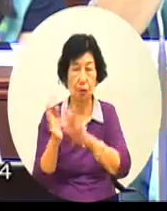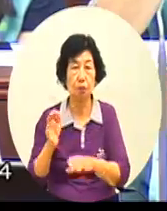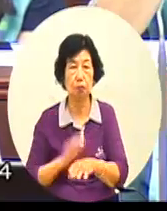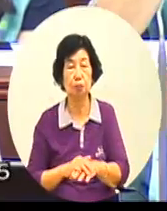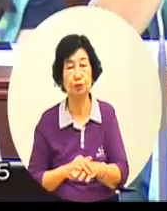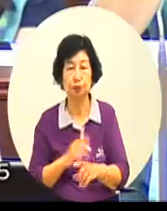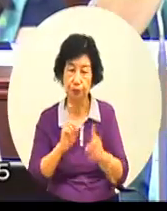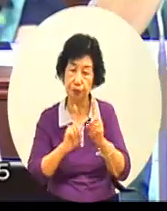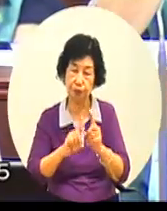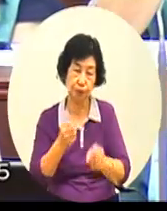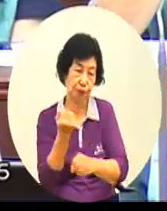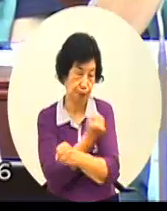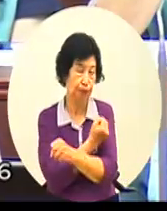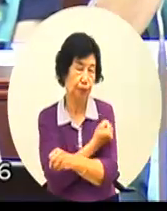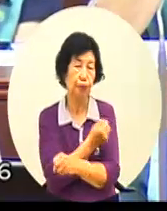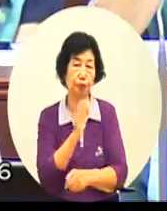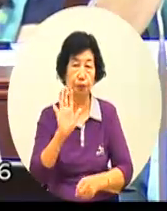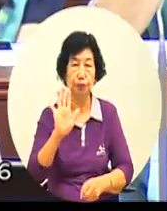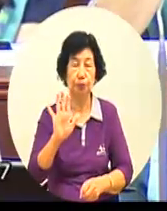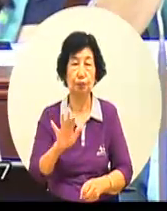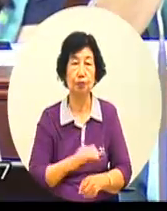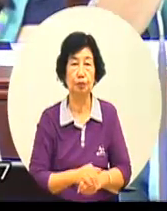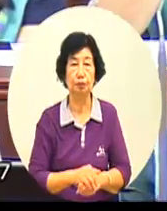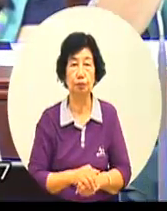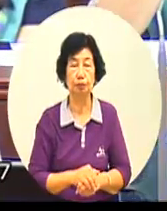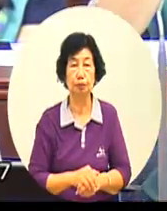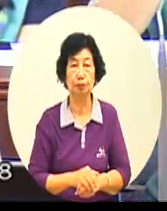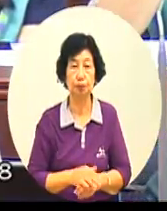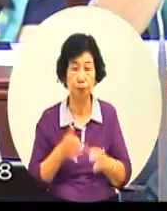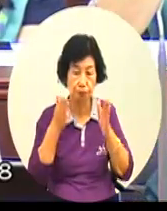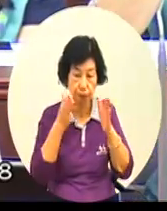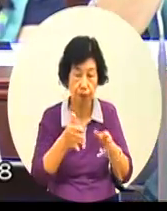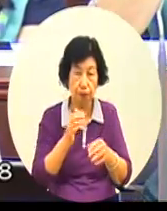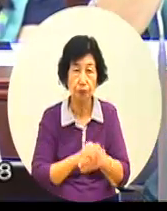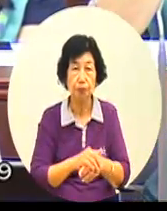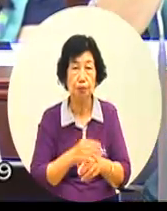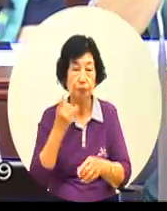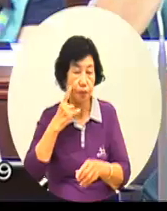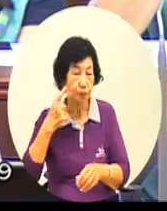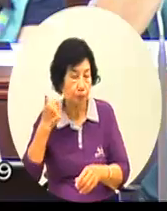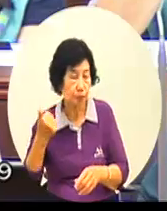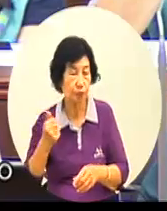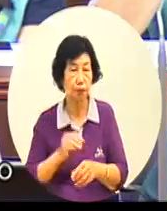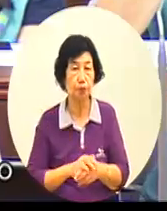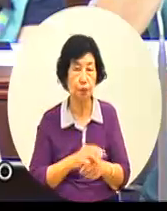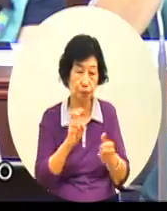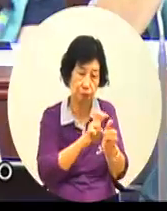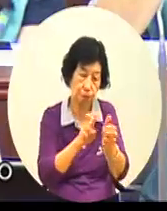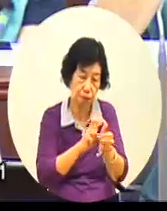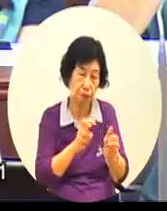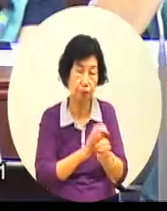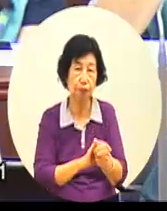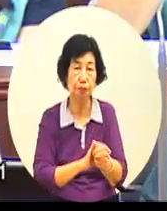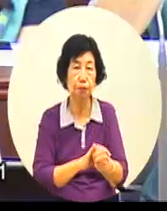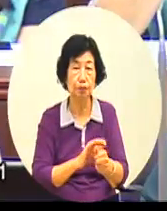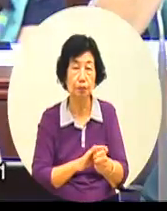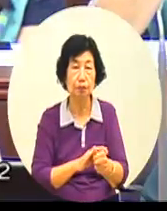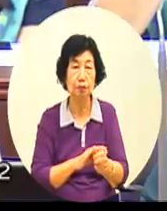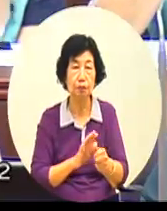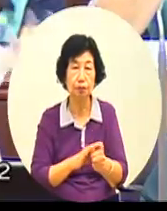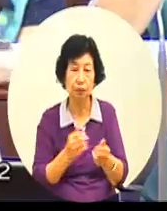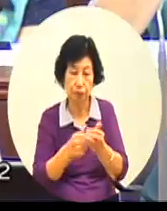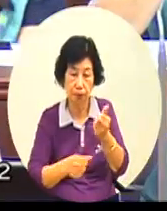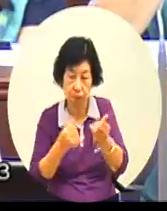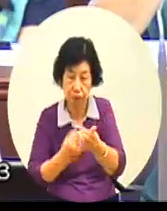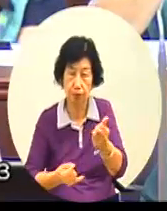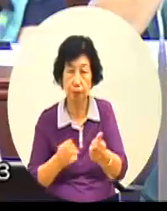苦，所以他在长辈的照顾，或者他自己老了的时候的一个照顾的系统，跟他如果有小孩需